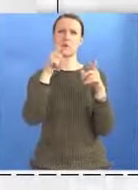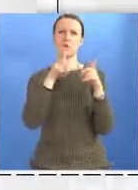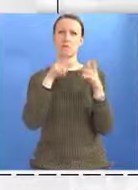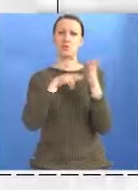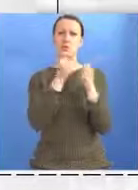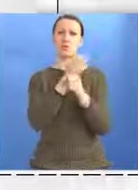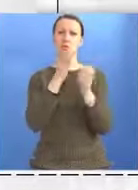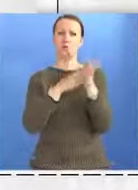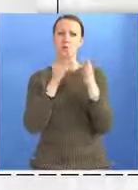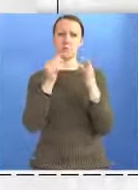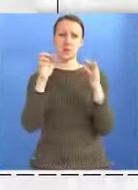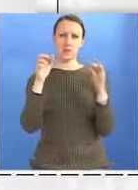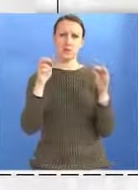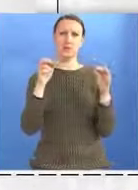Lungomare.